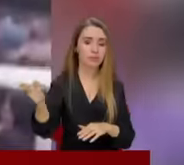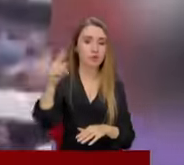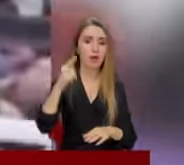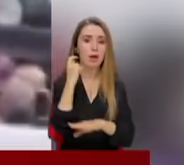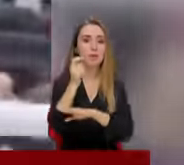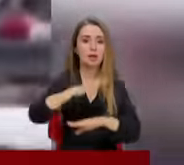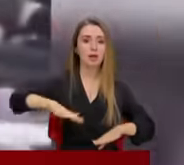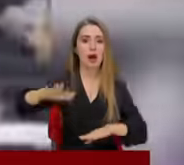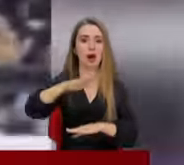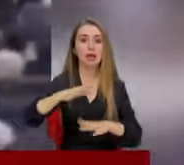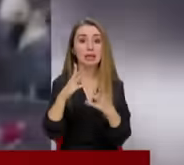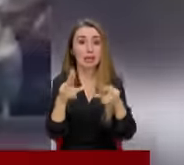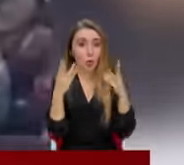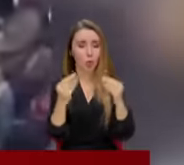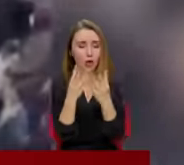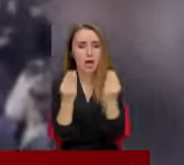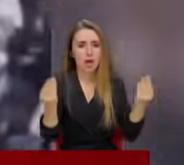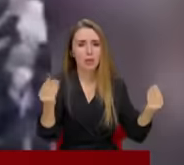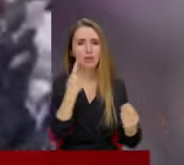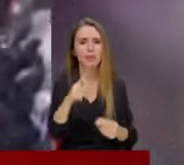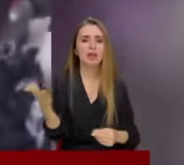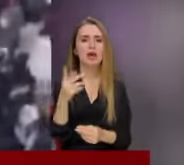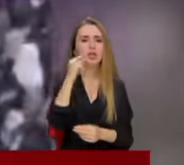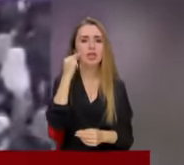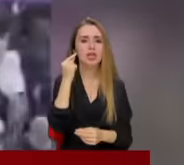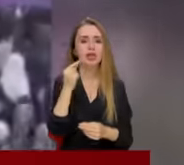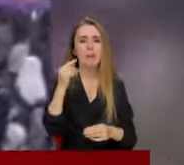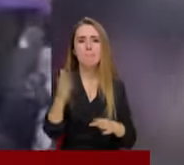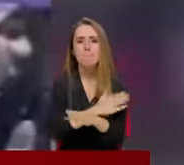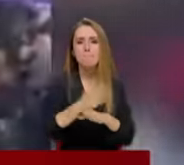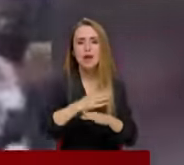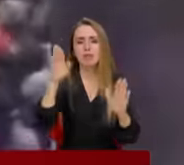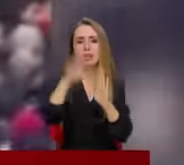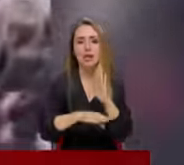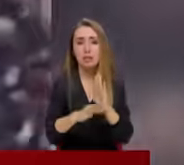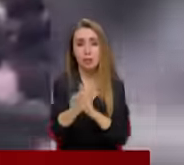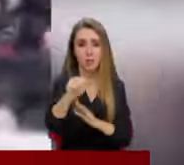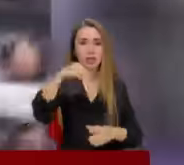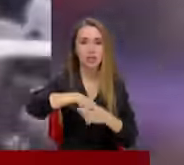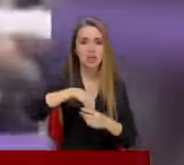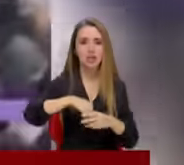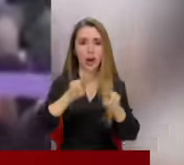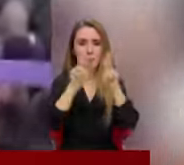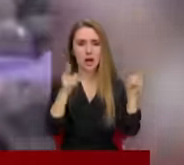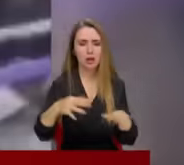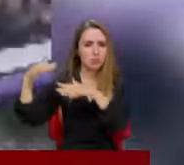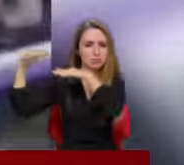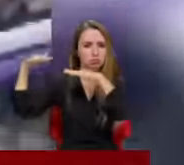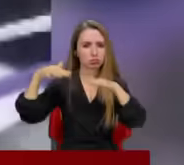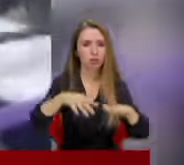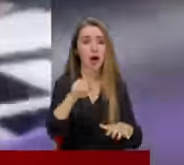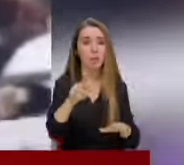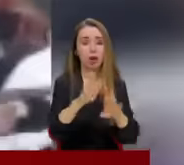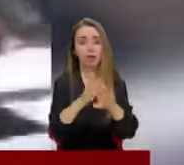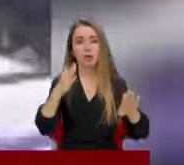miting alanını aratmadı mağaza önü. Binlerce kişi çeyiz ürünlerindeki indirimden yararlanma umuduyla mağazaya akın etti. Ancak